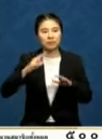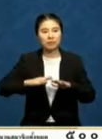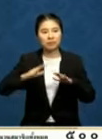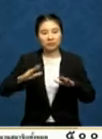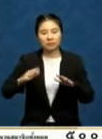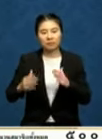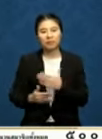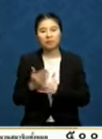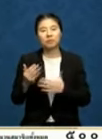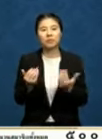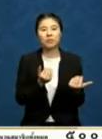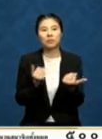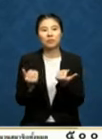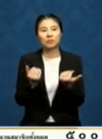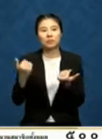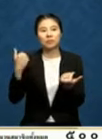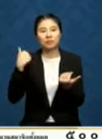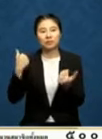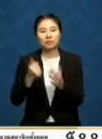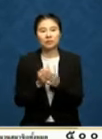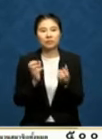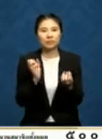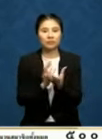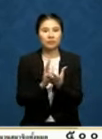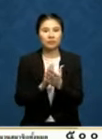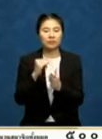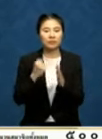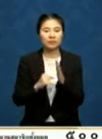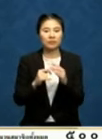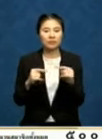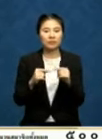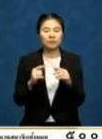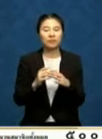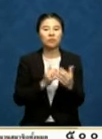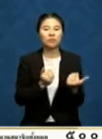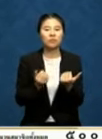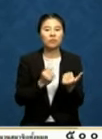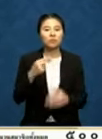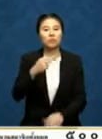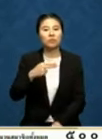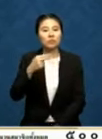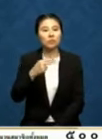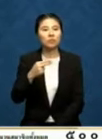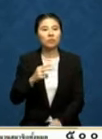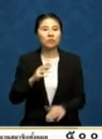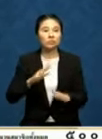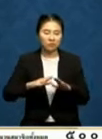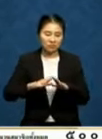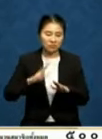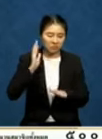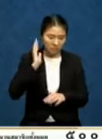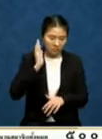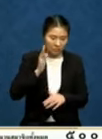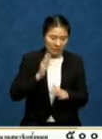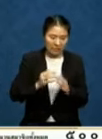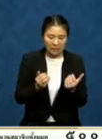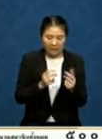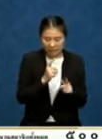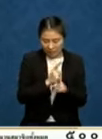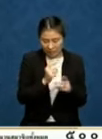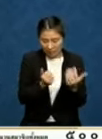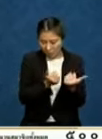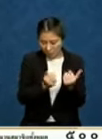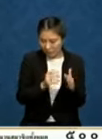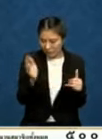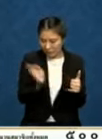ำลังเพิ่มโอกาสที่ลูกเรานั้นจะไปกระทำความรุนแรงกับลูกของเขาหรือว่าหลานของเราในอนาคตด้วยเช่นกันถ้าเราไปดูแบบสำรวจผู้ปก